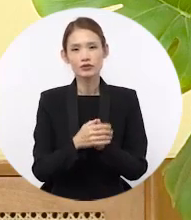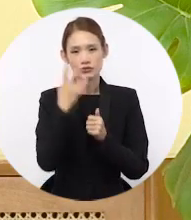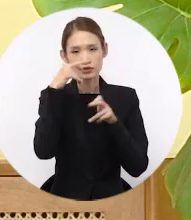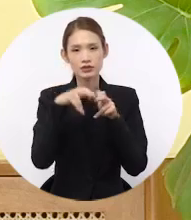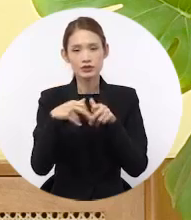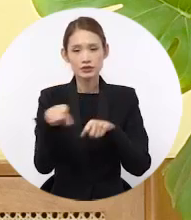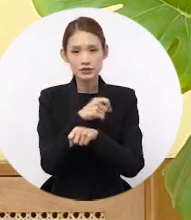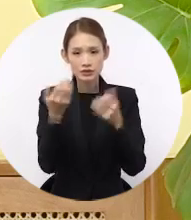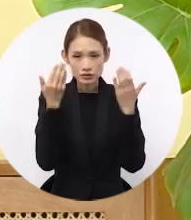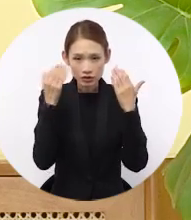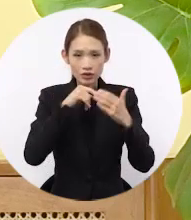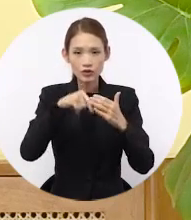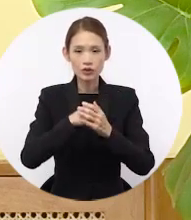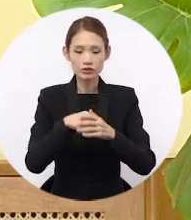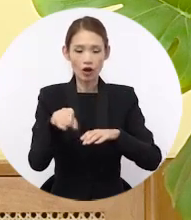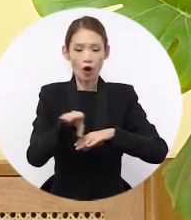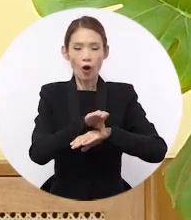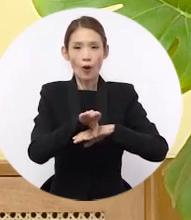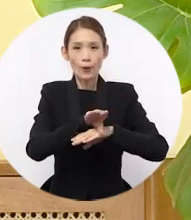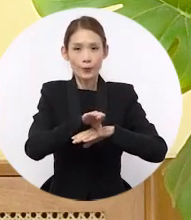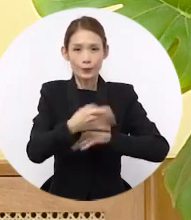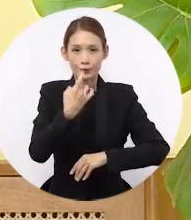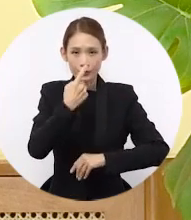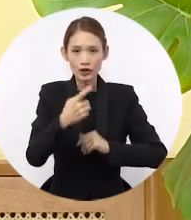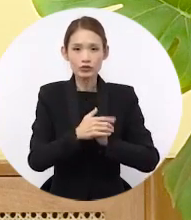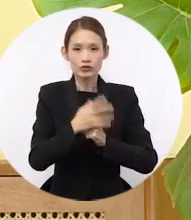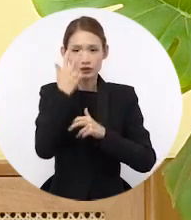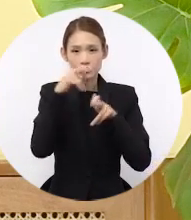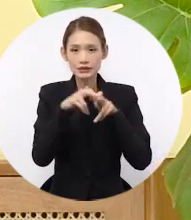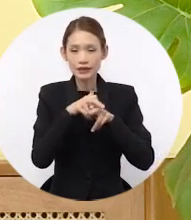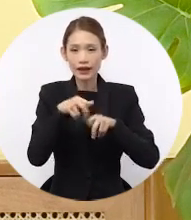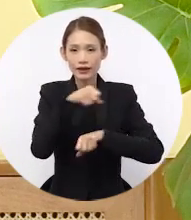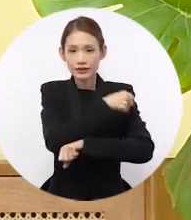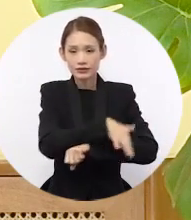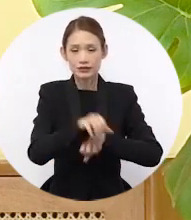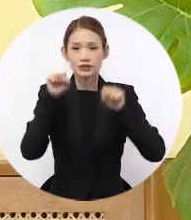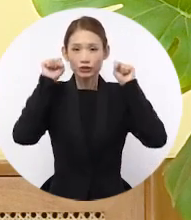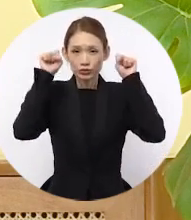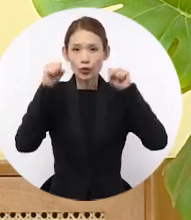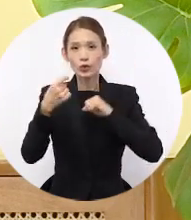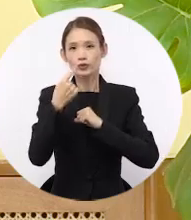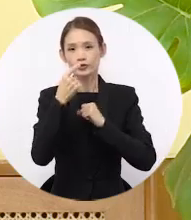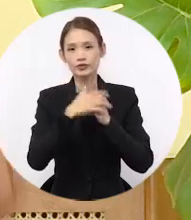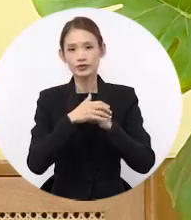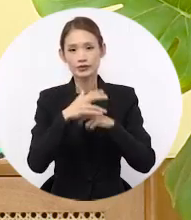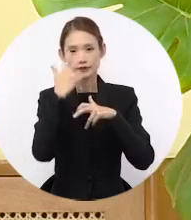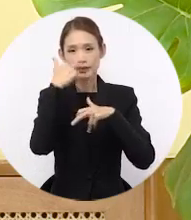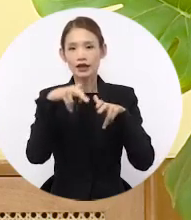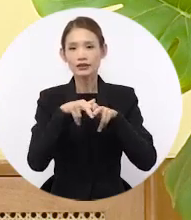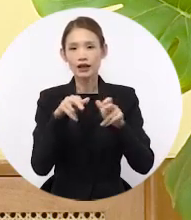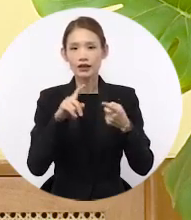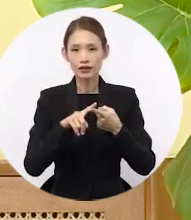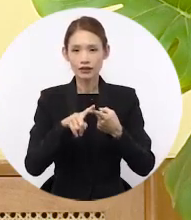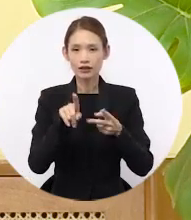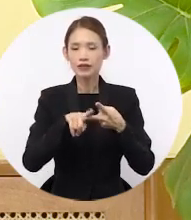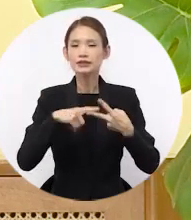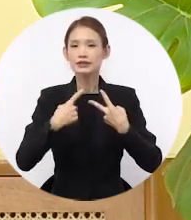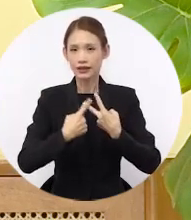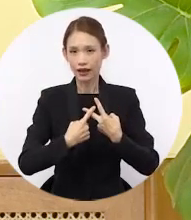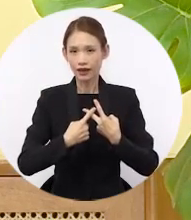이제 시각장애 특수학교에서 뭐 컴퓨터도 배우고 뭐 이제 시각장애인 스포츠 그런 것도 배우면서 시각장애에 대한 이해가